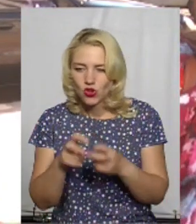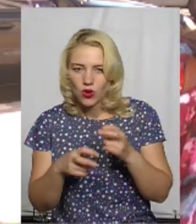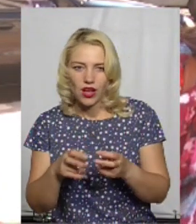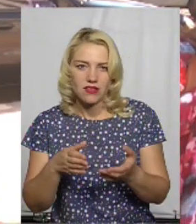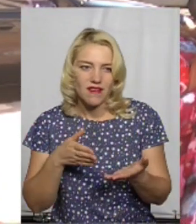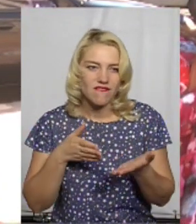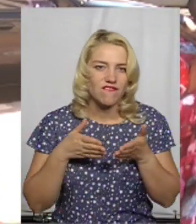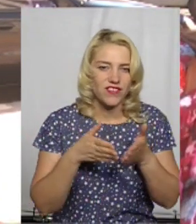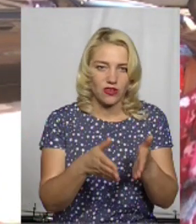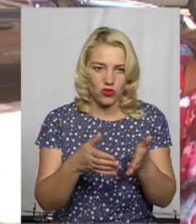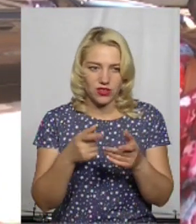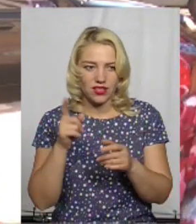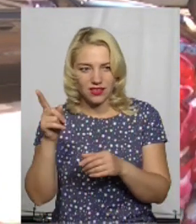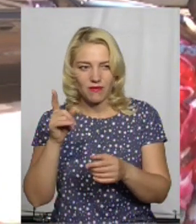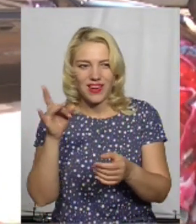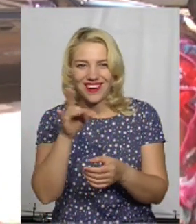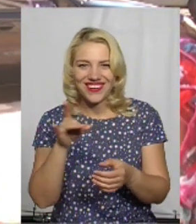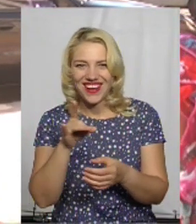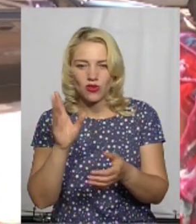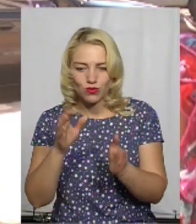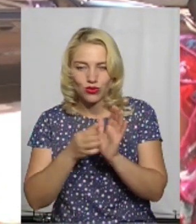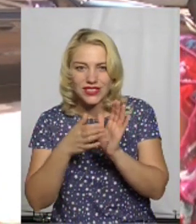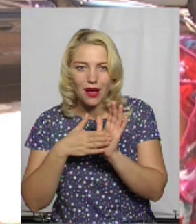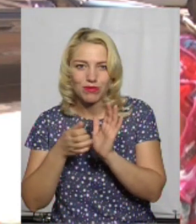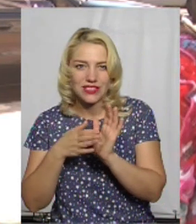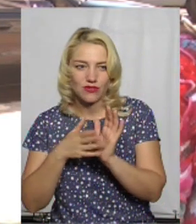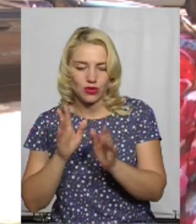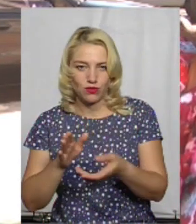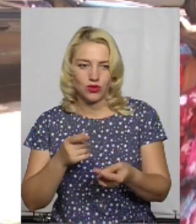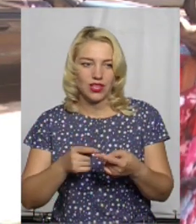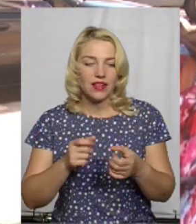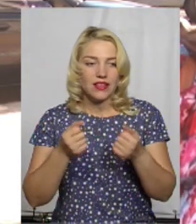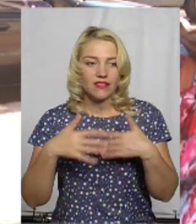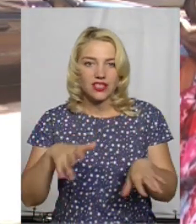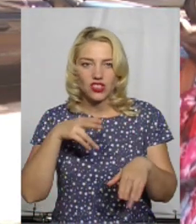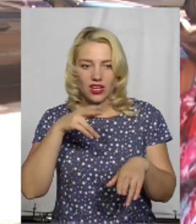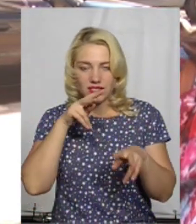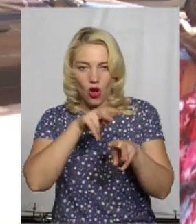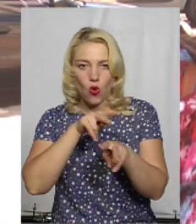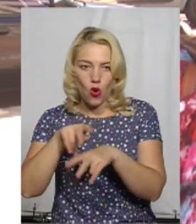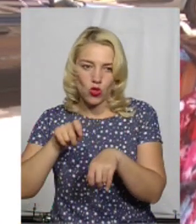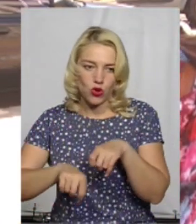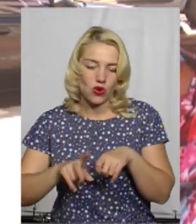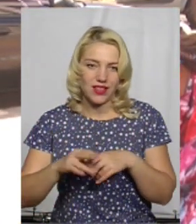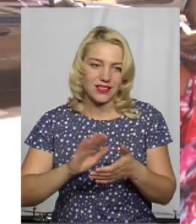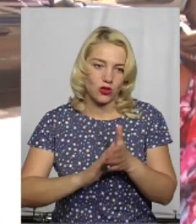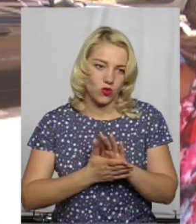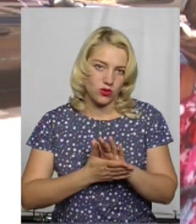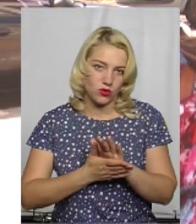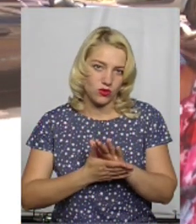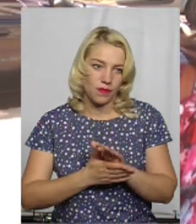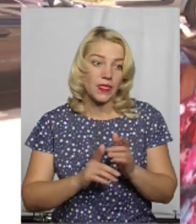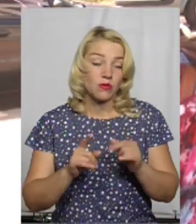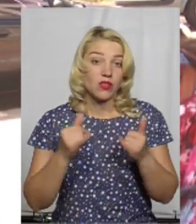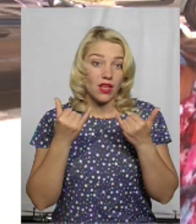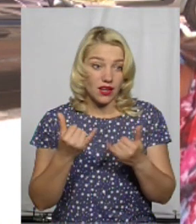робити щеплення, ми розуміємо, що там їм хтось буде записувати. Це і втрачається контроль над ситуацією, тому що